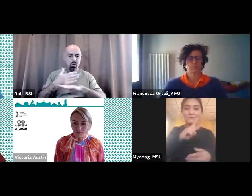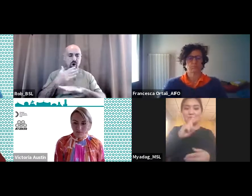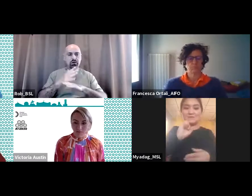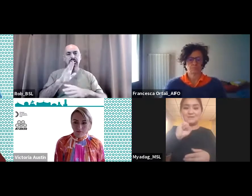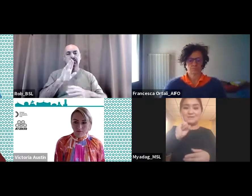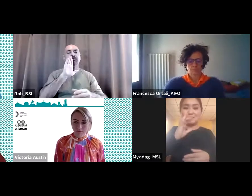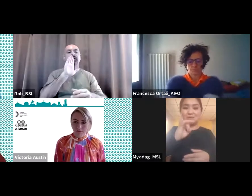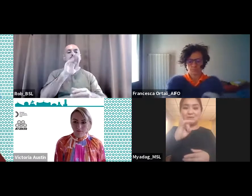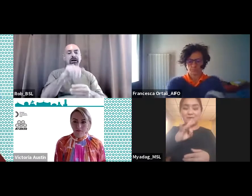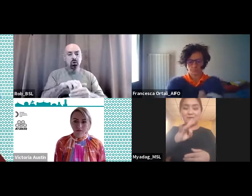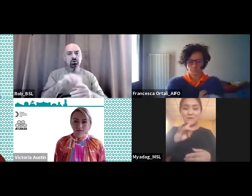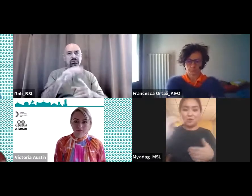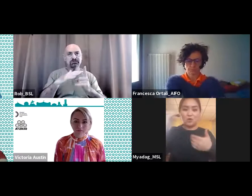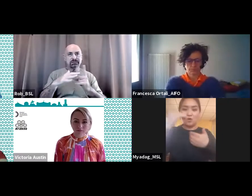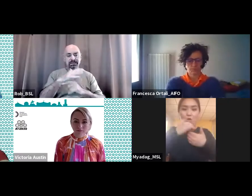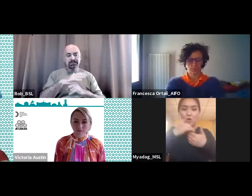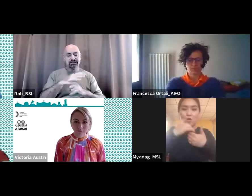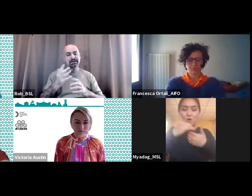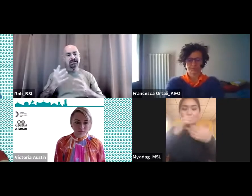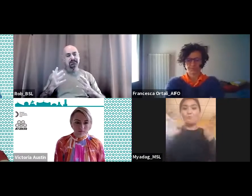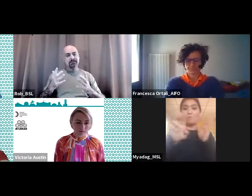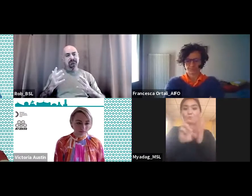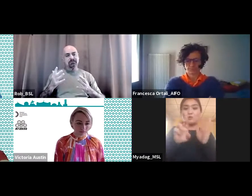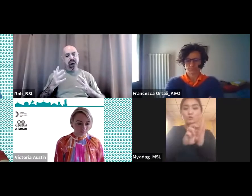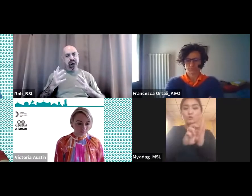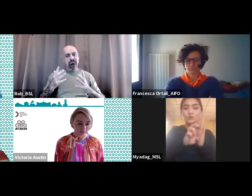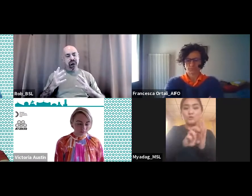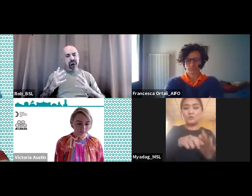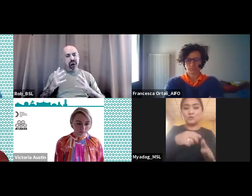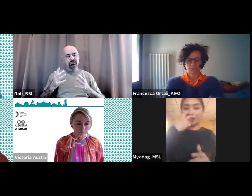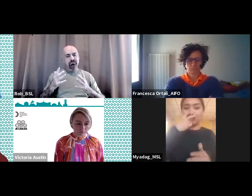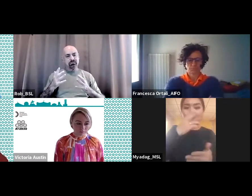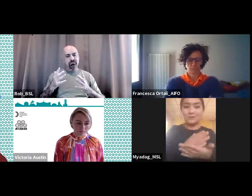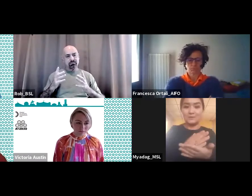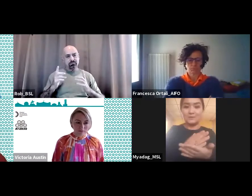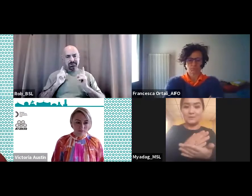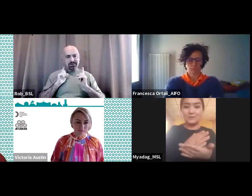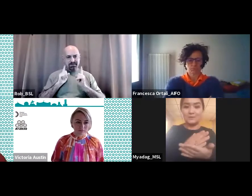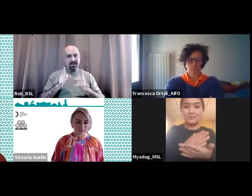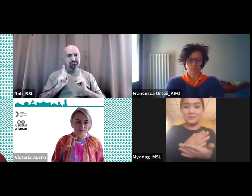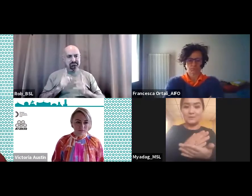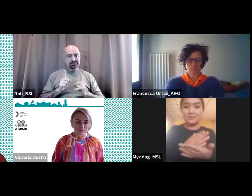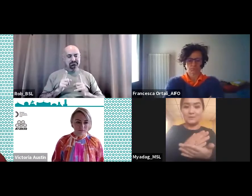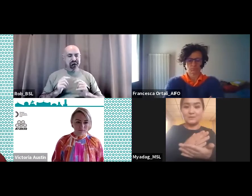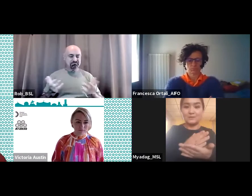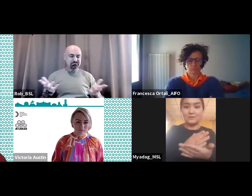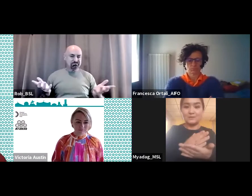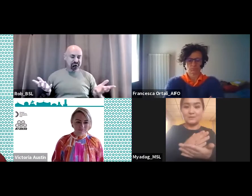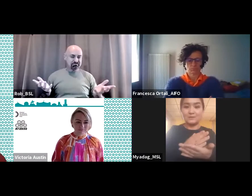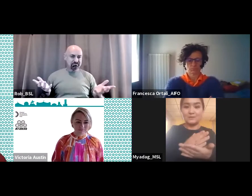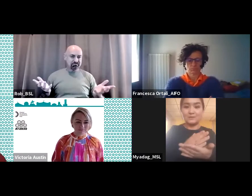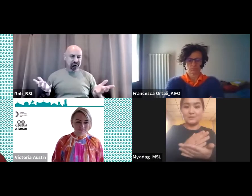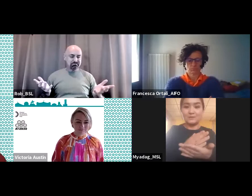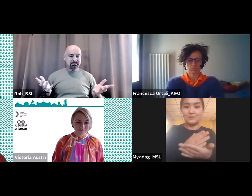явах боломжтой гэдэг нь. Тэгээд миний төвчээрээ сонсон маш их баярлалаа.